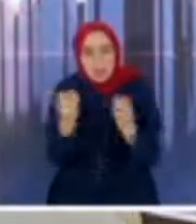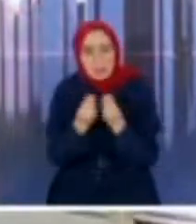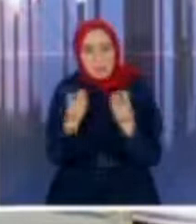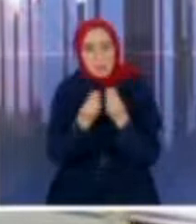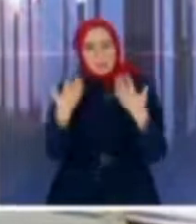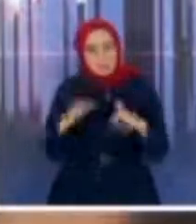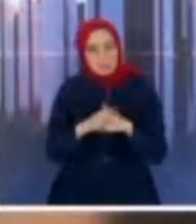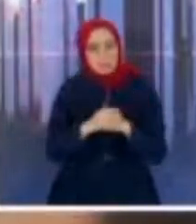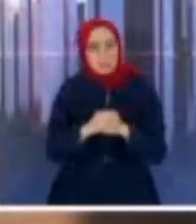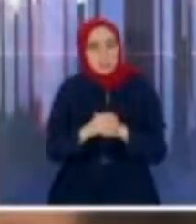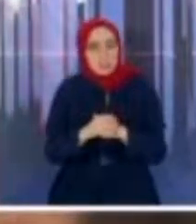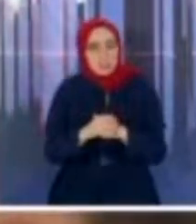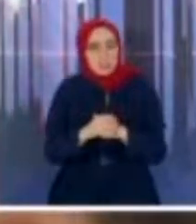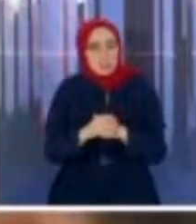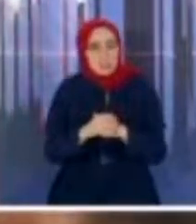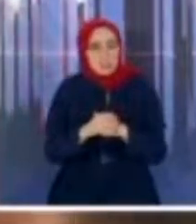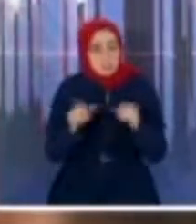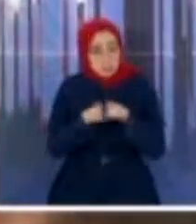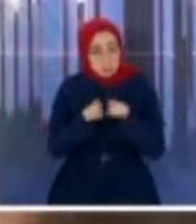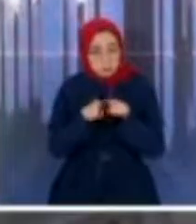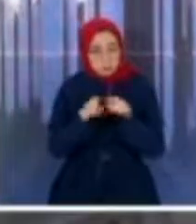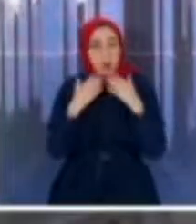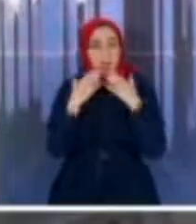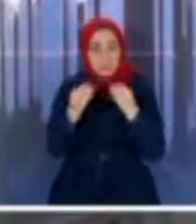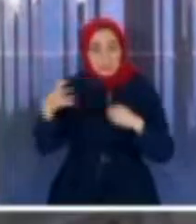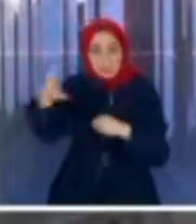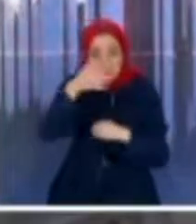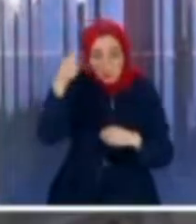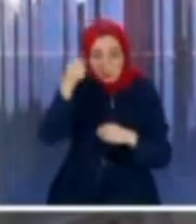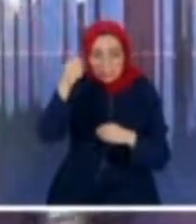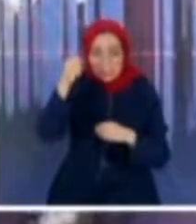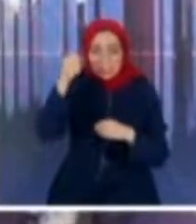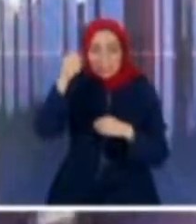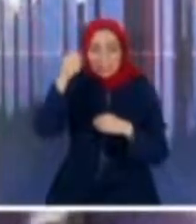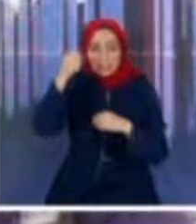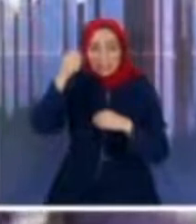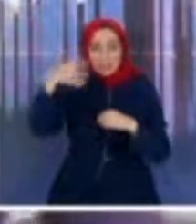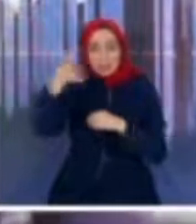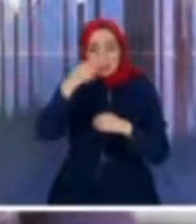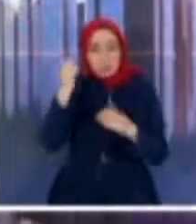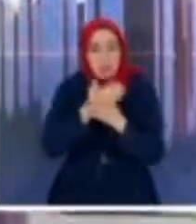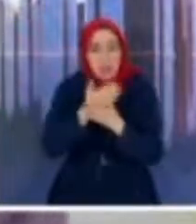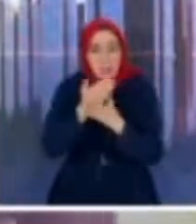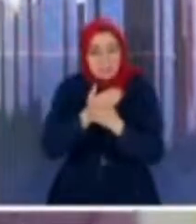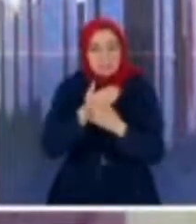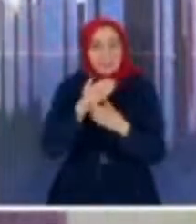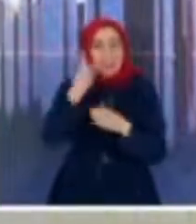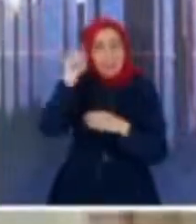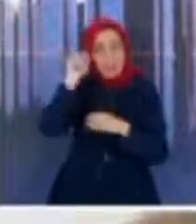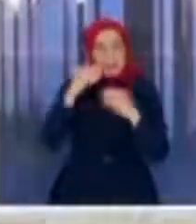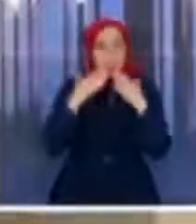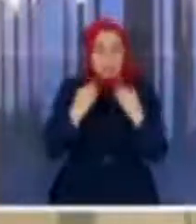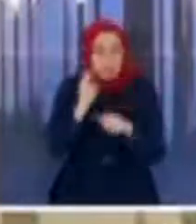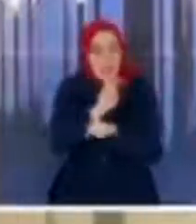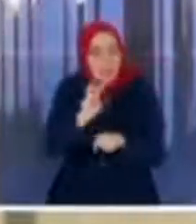زيد نحب نشكر المدير المدرسة الإعدادية ابن شرف، وزيد نحب نشكر مديرة